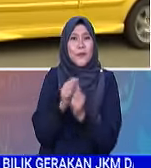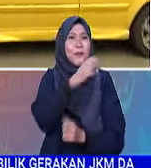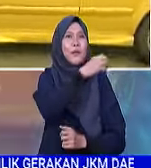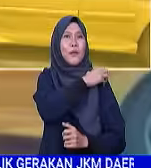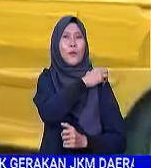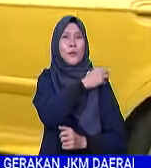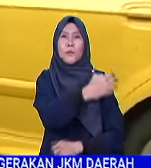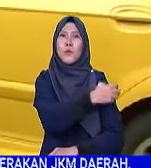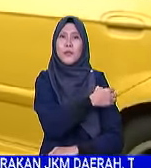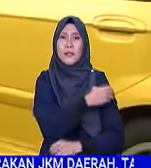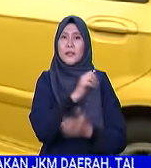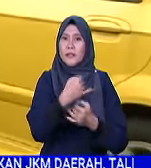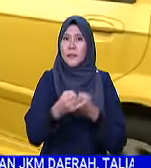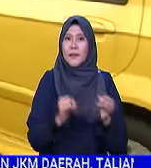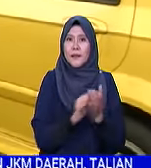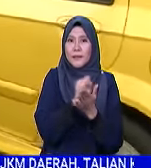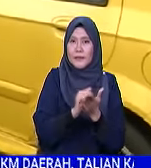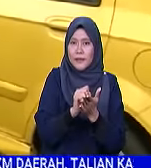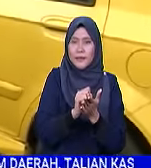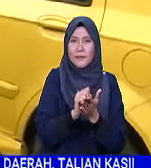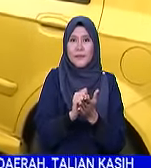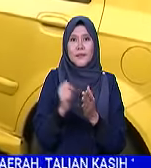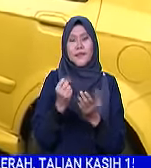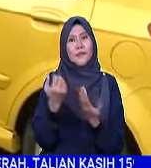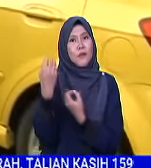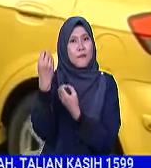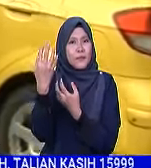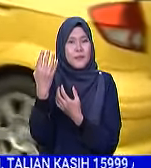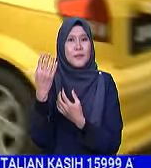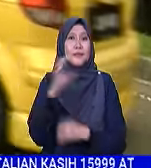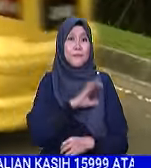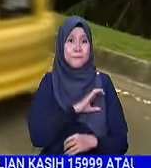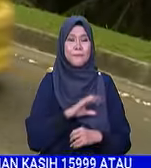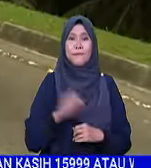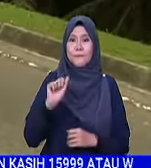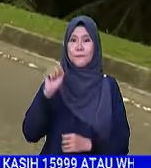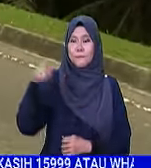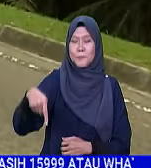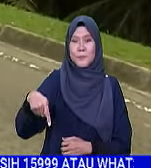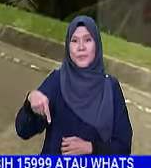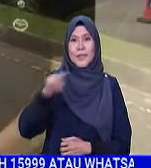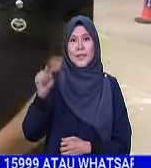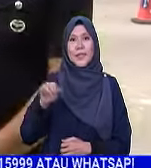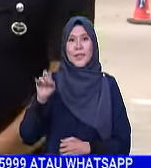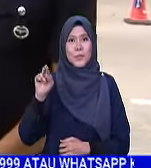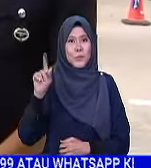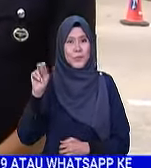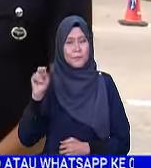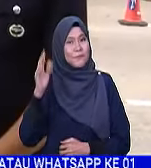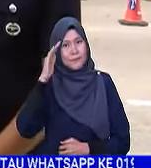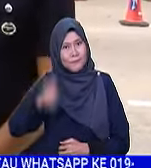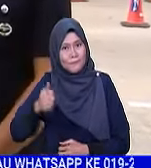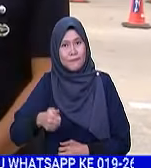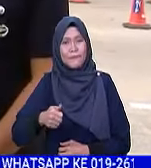Turus Penguatkuasa Jabatan Siasatan Penguatkuasaan Trafik Kontijen Johor, iaitu ASP Muhammad Zainuddin Abu Bakar. Baik, assalamualaikum tuan.